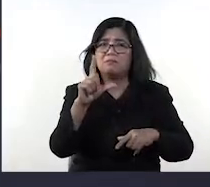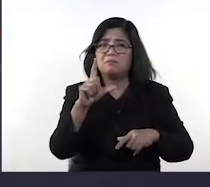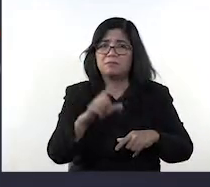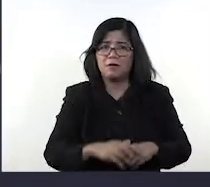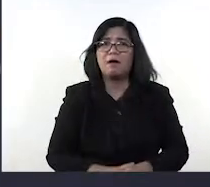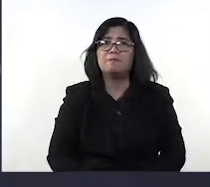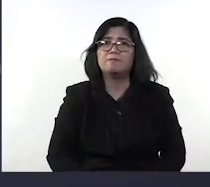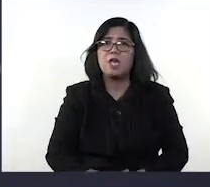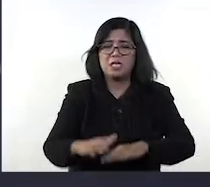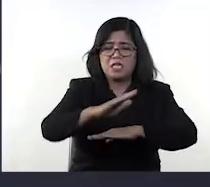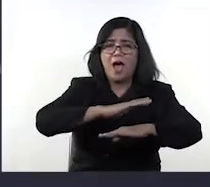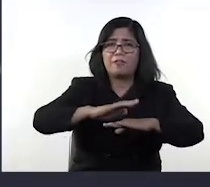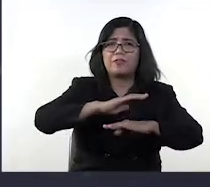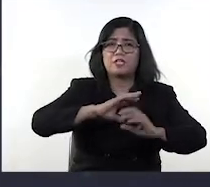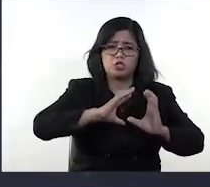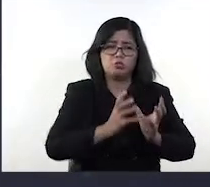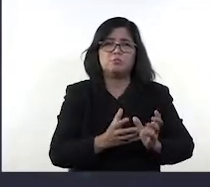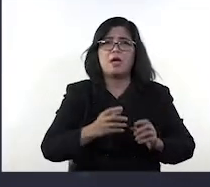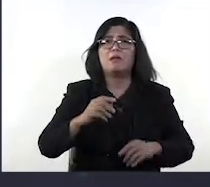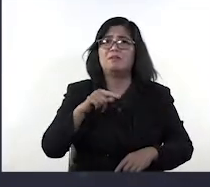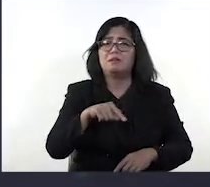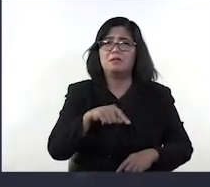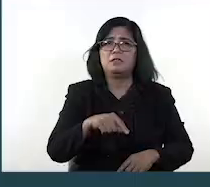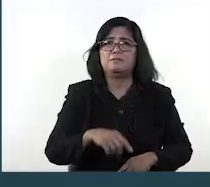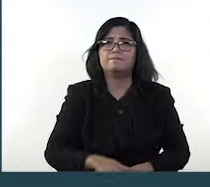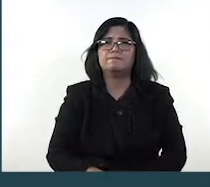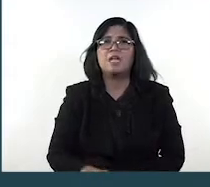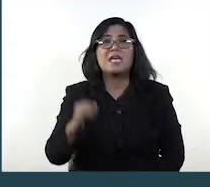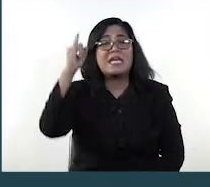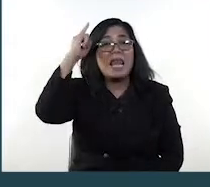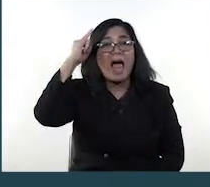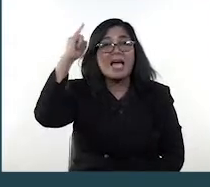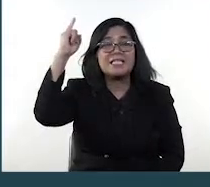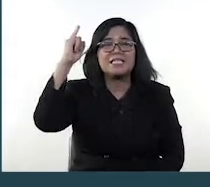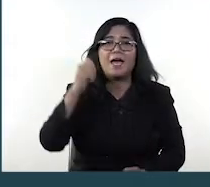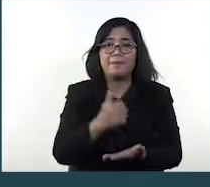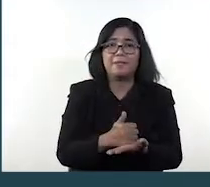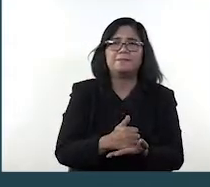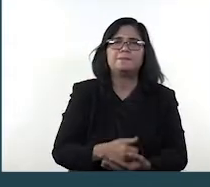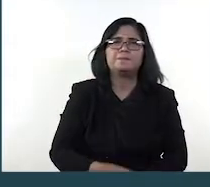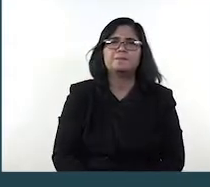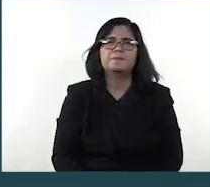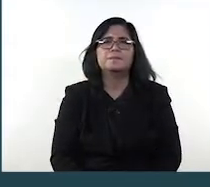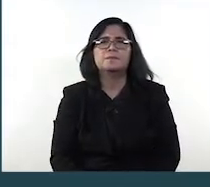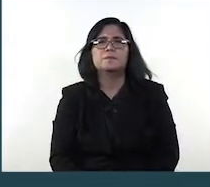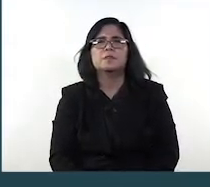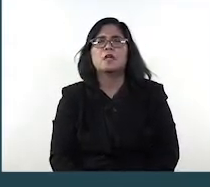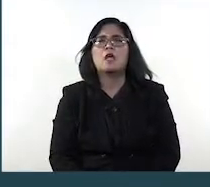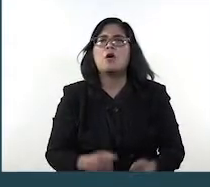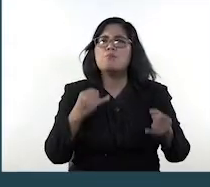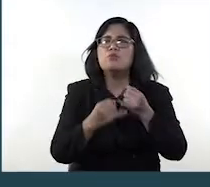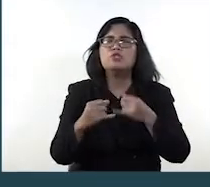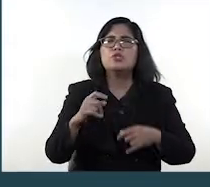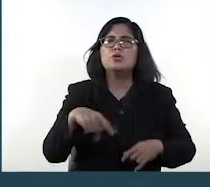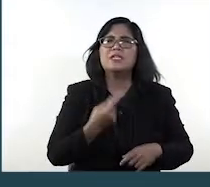jadi Padang quiet yang kedua Ayo kita punya musuh Adapun